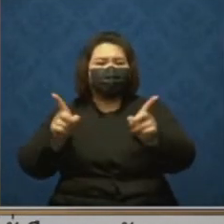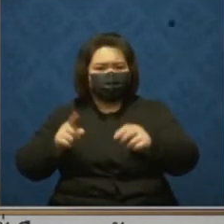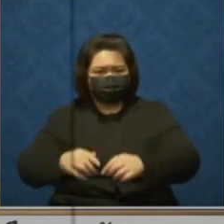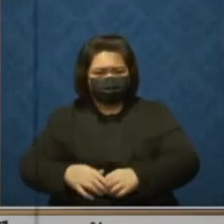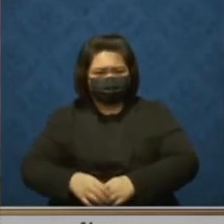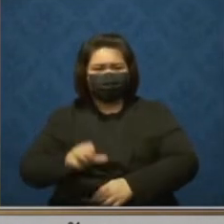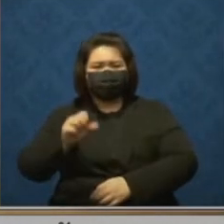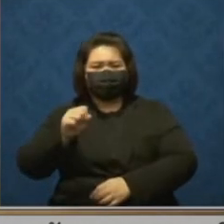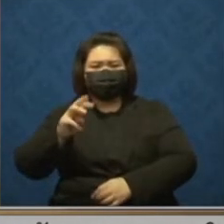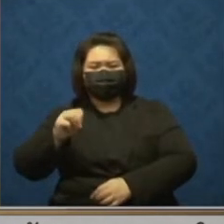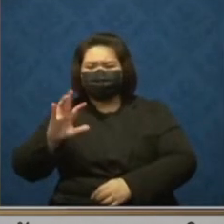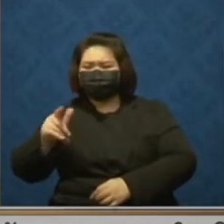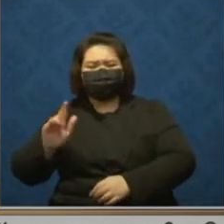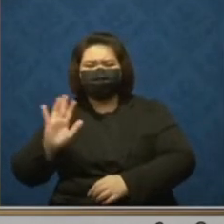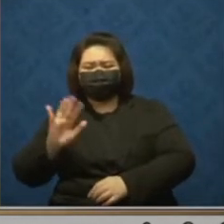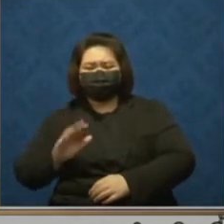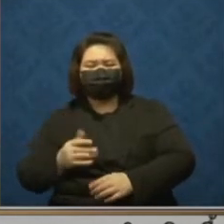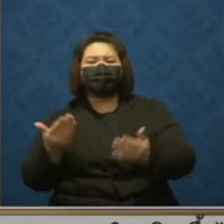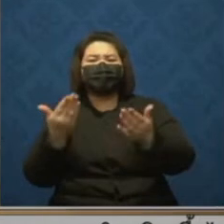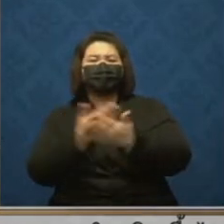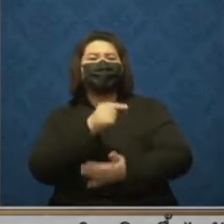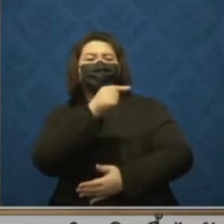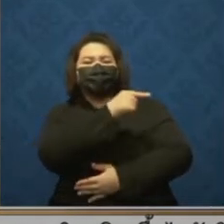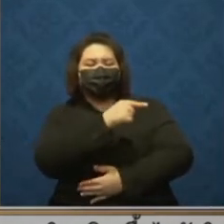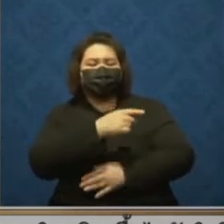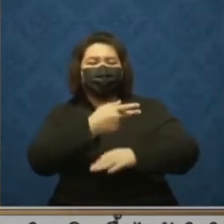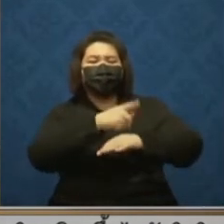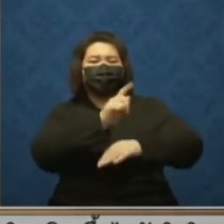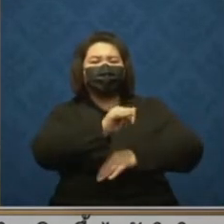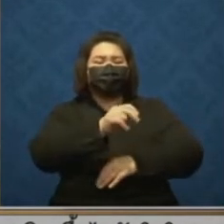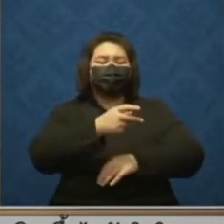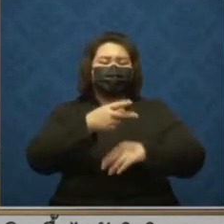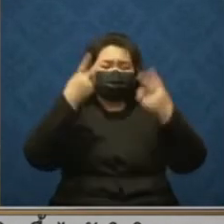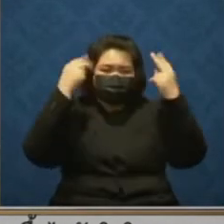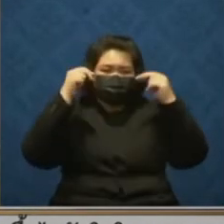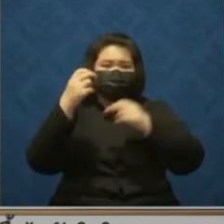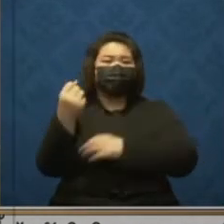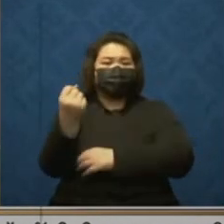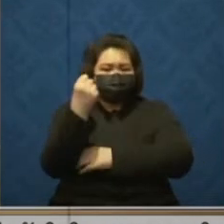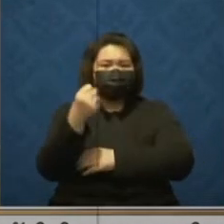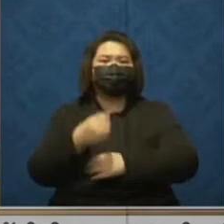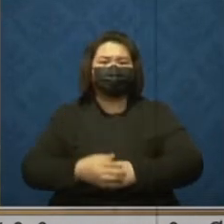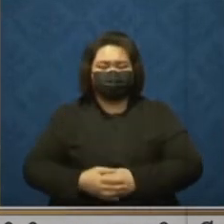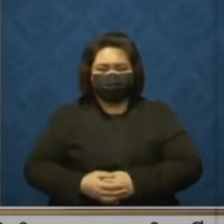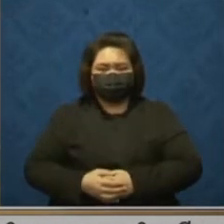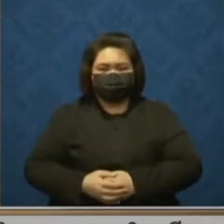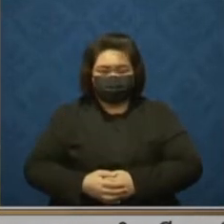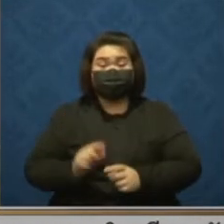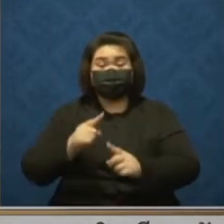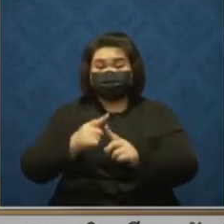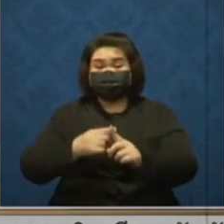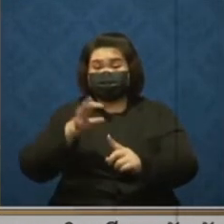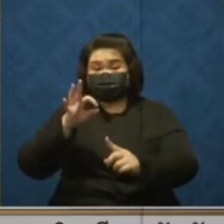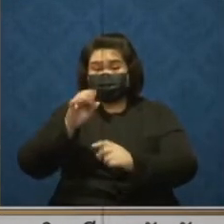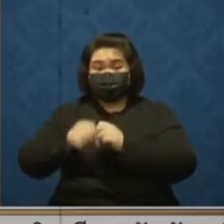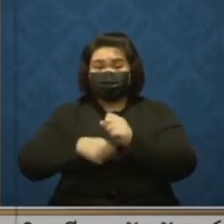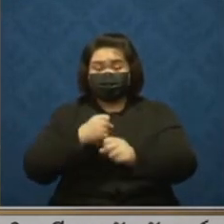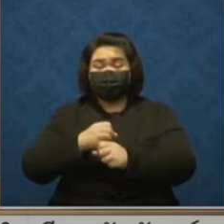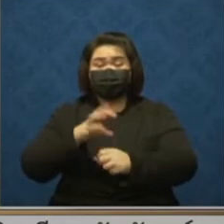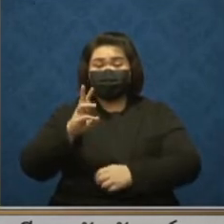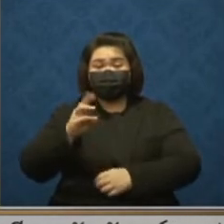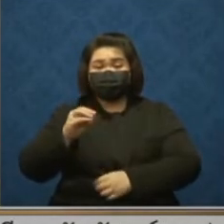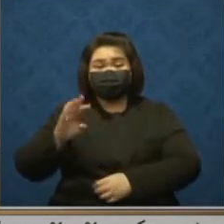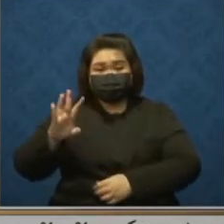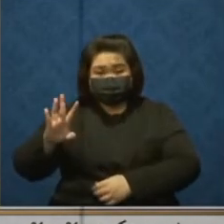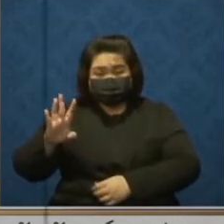ความมั่นคงของประยุทธ์จะเหมาะสมกว่าจะไปไหนครับยังไม่หมดนะครับในการอธิบายเรื่องใจครั้งล่าสุดนะครับเดือนกันยายน 60เพื่อ 2ผมครับคุณ